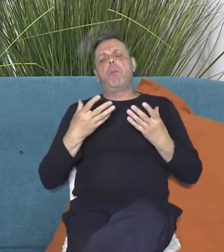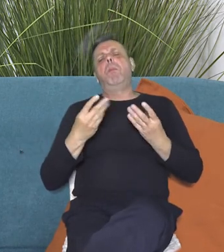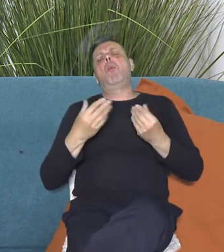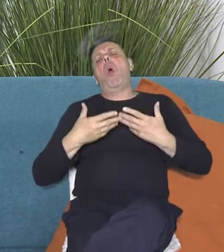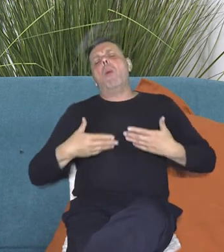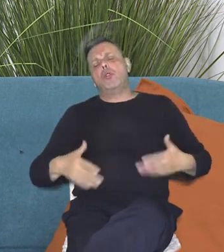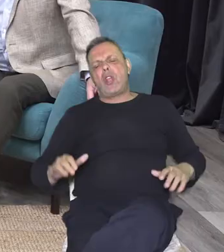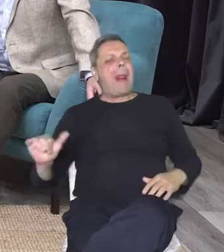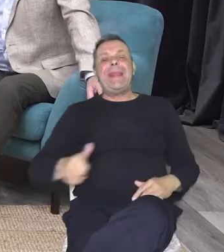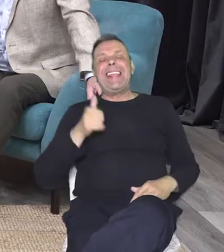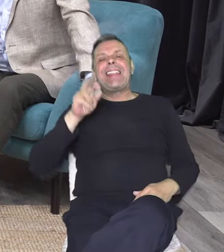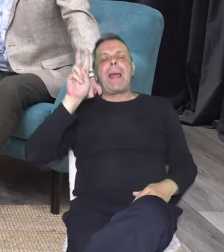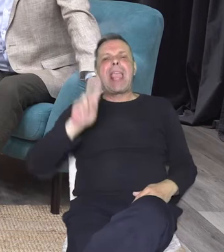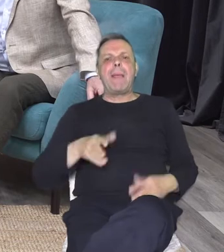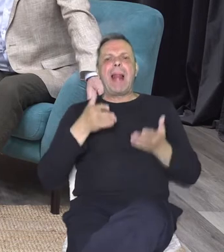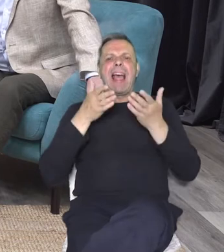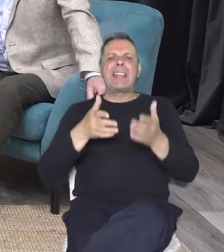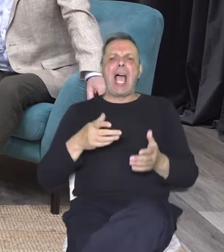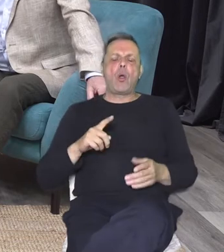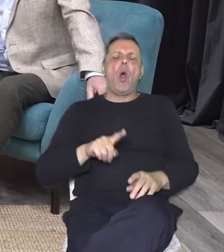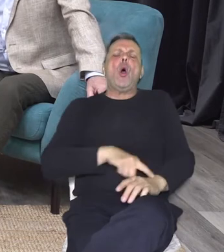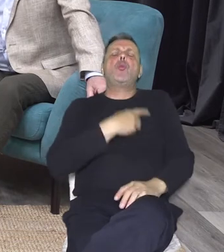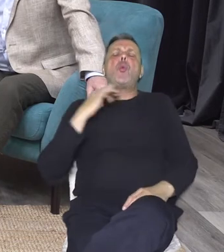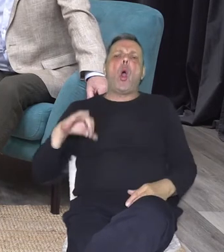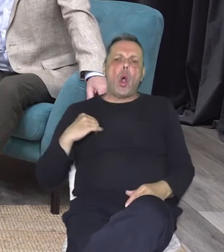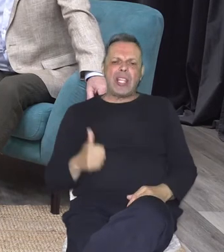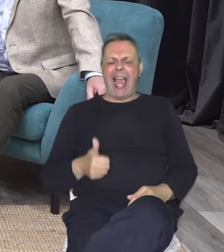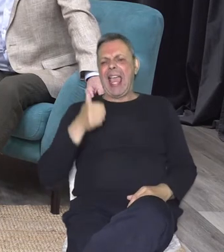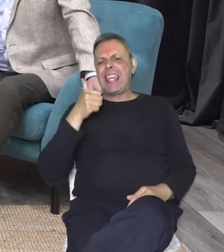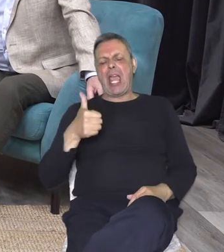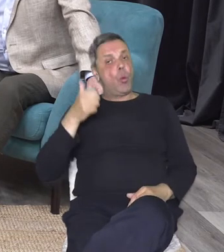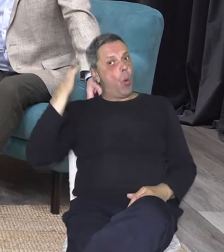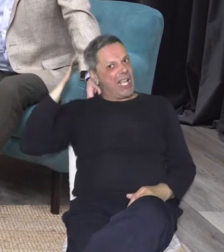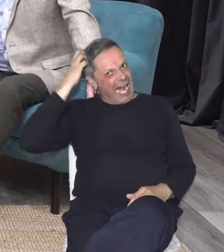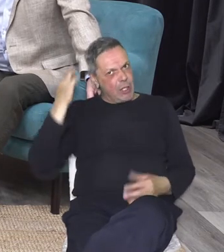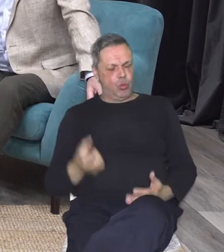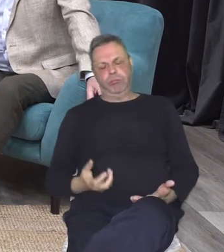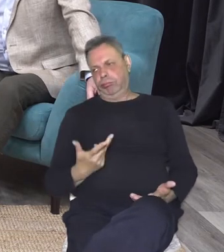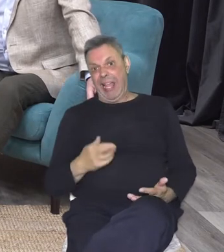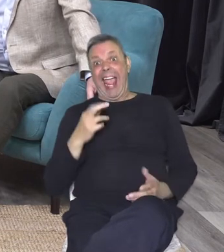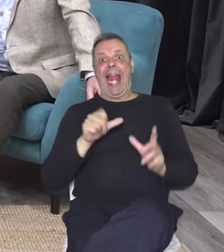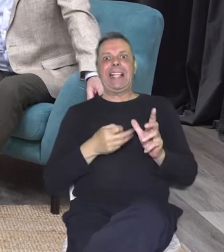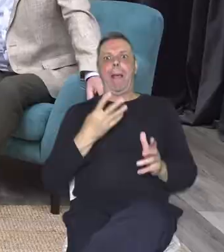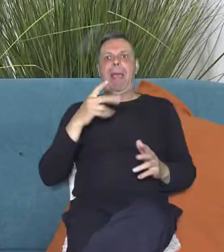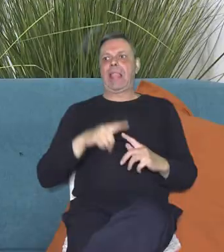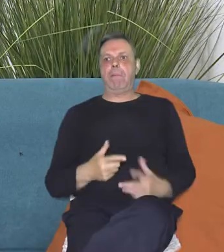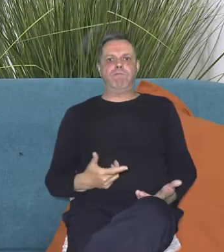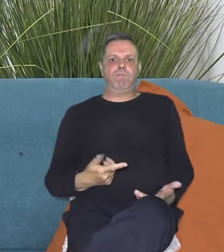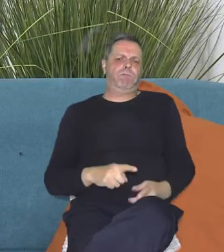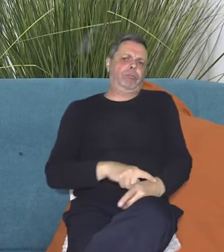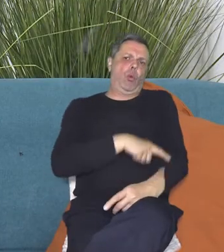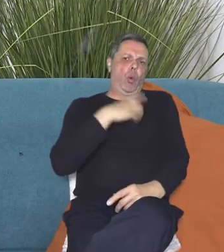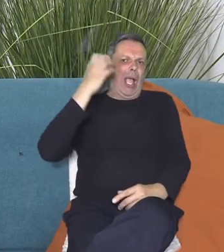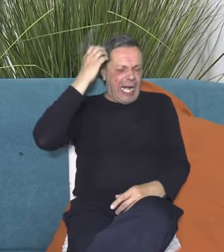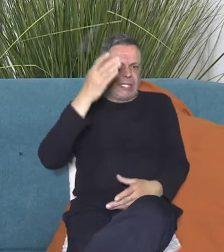dosta opuštenije i ni jedna nije imala tako dugo godina jednu kraljicu koja